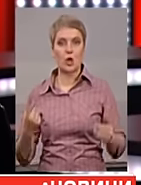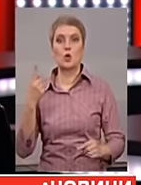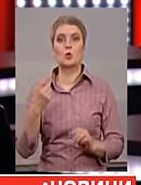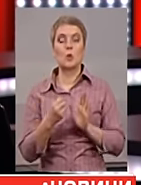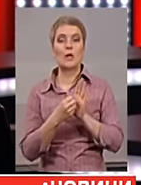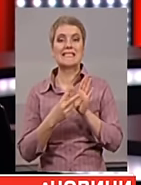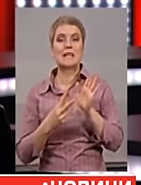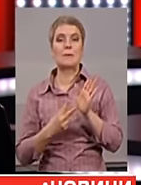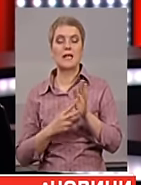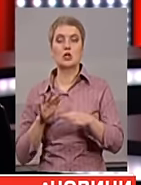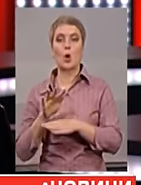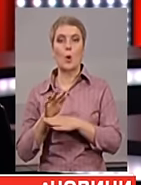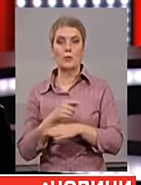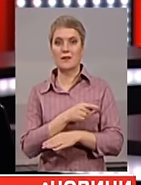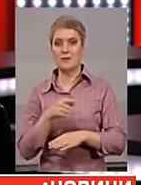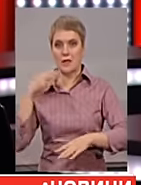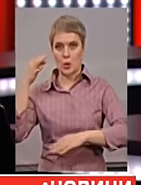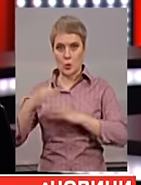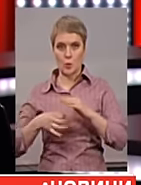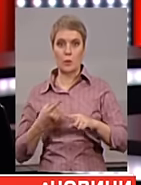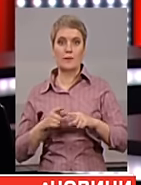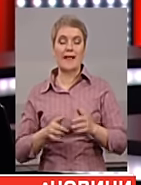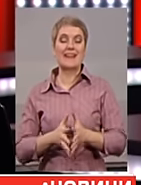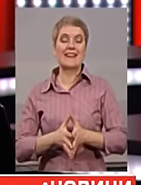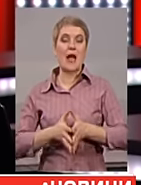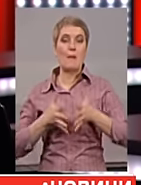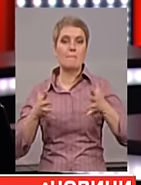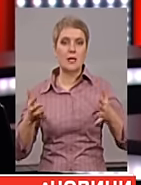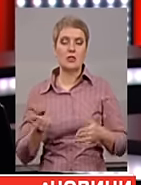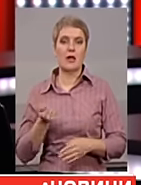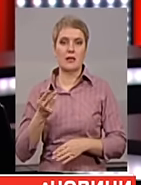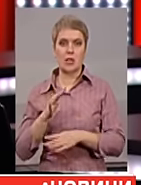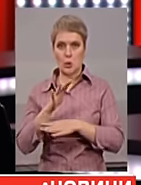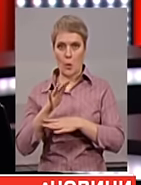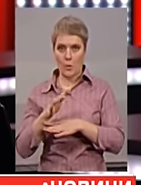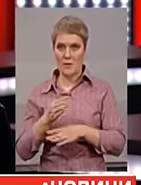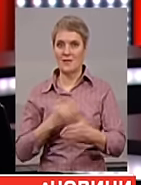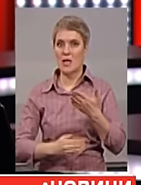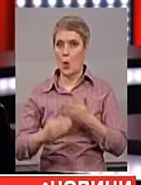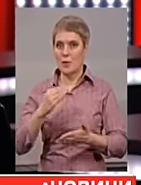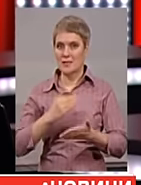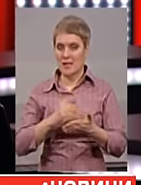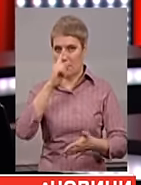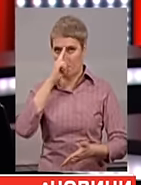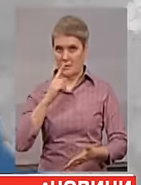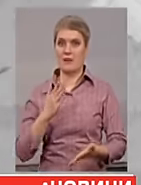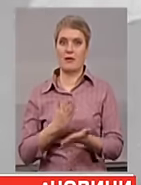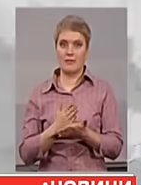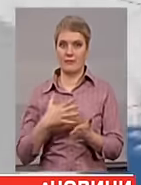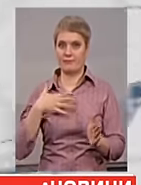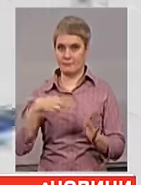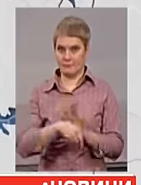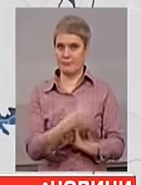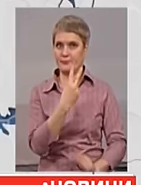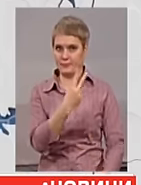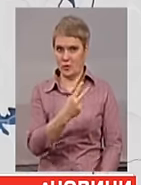117 обстрілів за добу. Це найбільша кількість ворожих провокацій за останні місяці, кажуть у штабі АТО. Серед військових є втрати. Загинули двоє